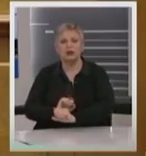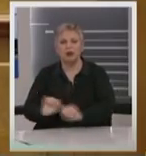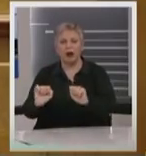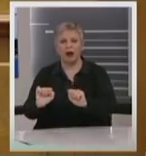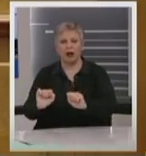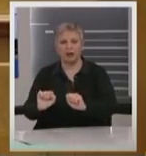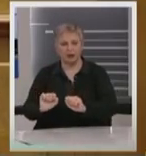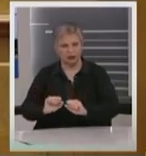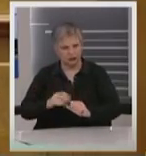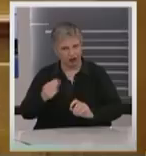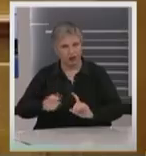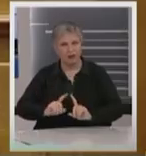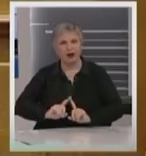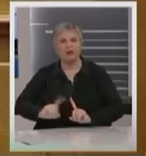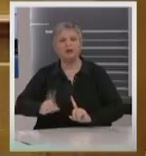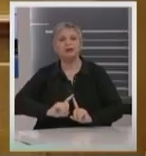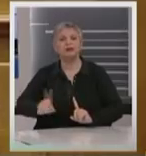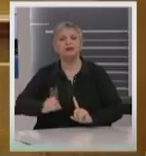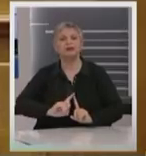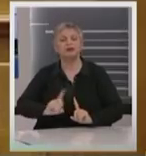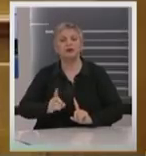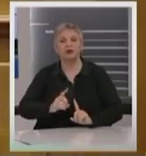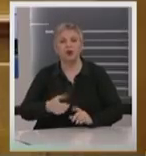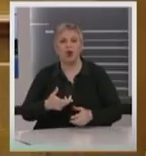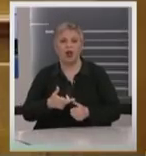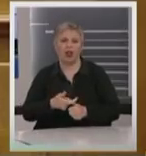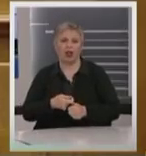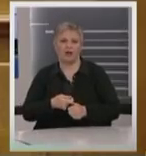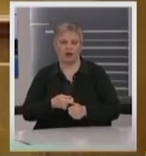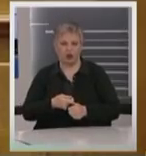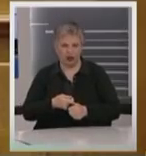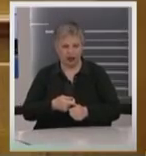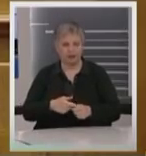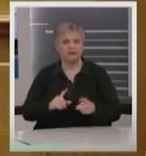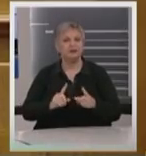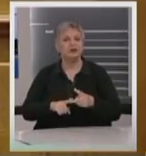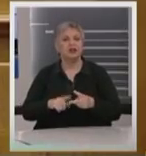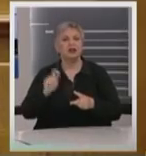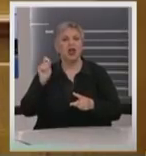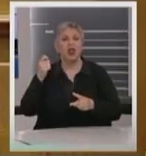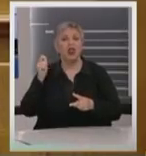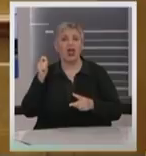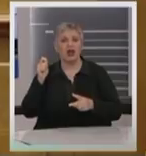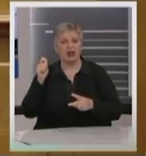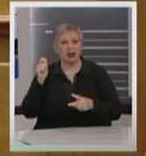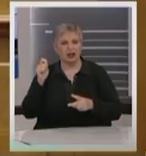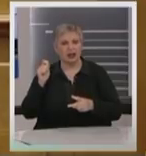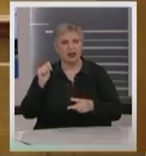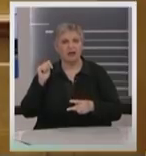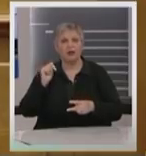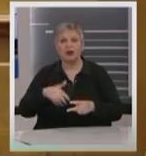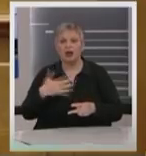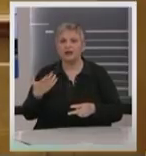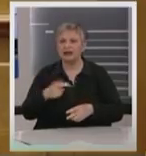συγκοινωνίες και η τραγική κατάσταση στη ΔΕΗ, η οποία παρουσιάζει μία άκρος ανησυχητική έλλειψη